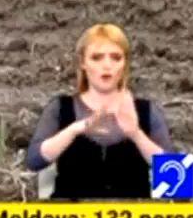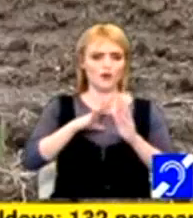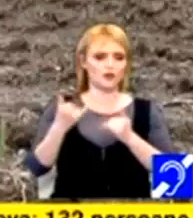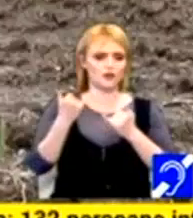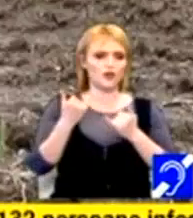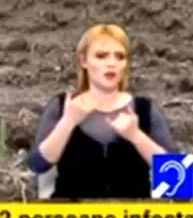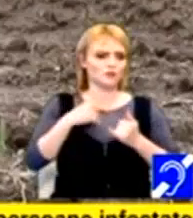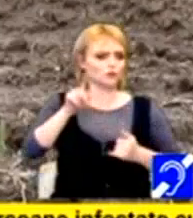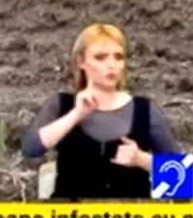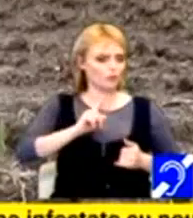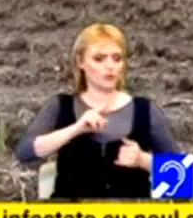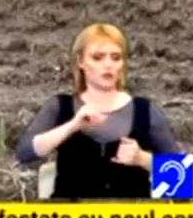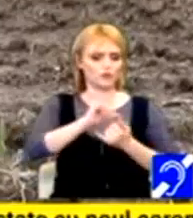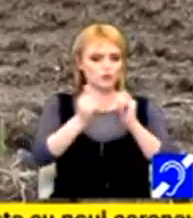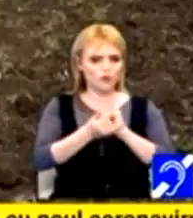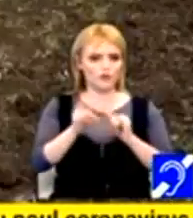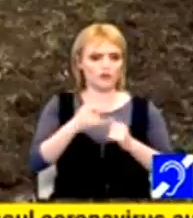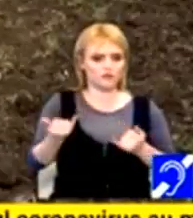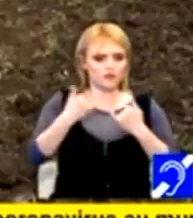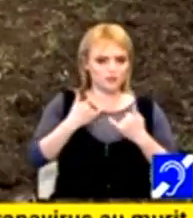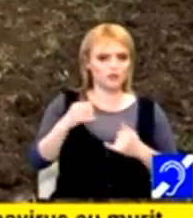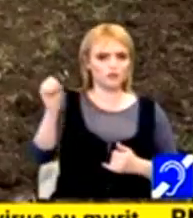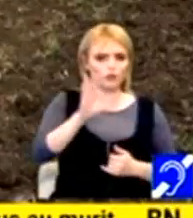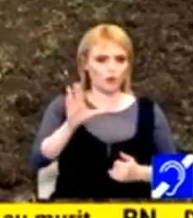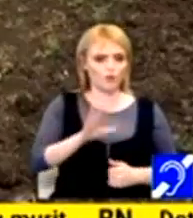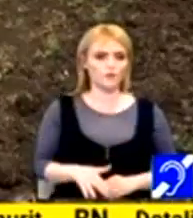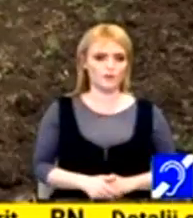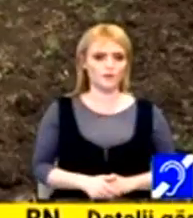grație și asta ne ajută foarte mult. Până când